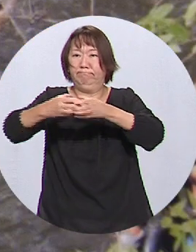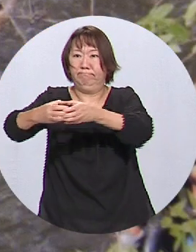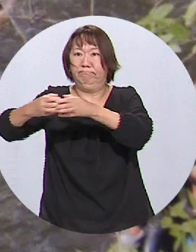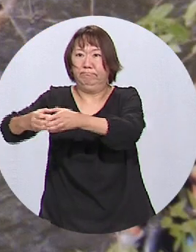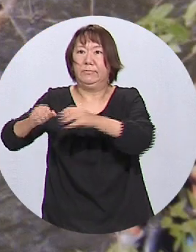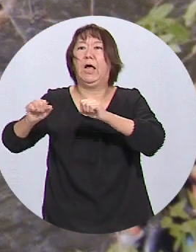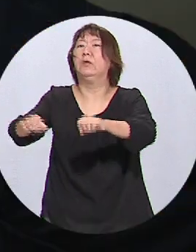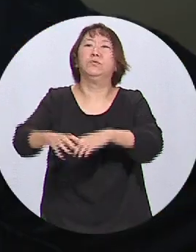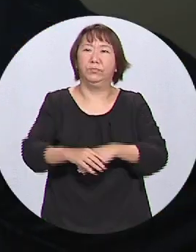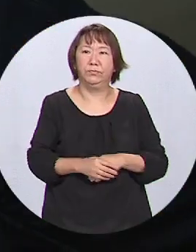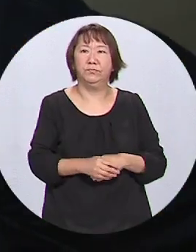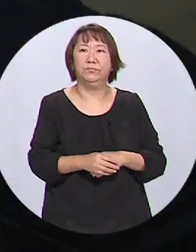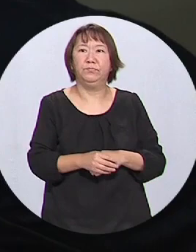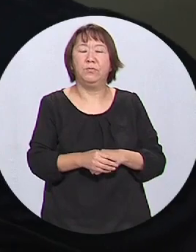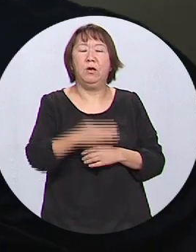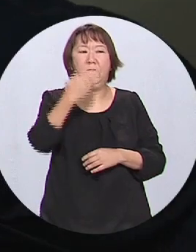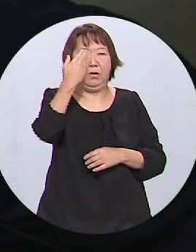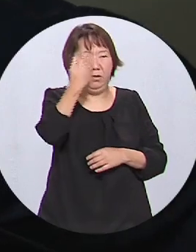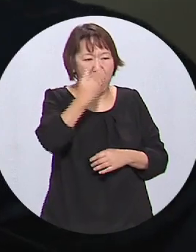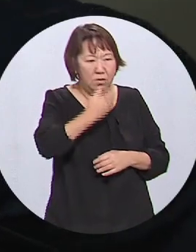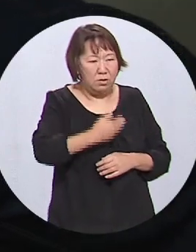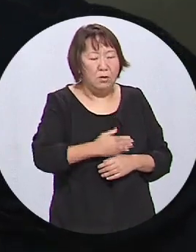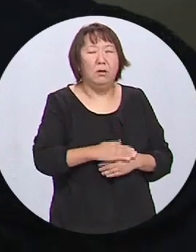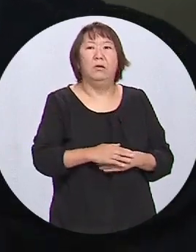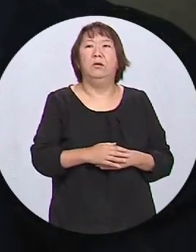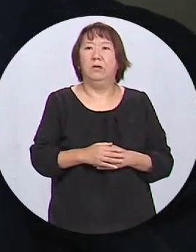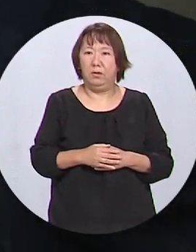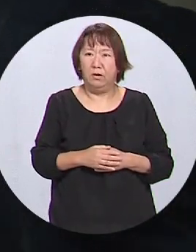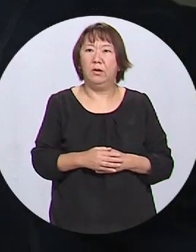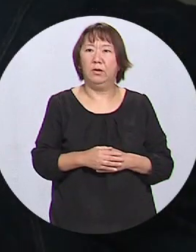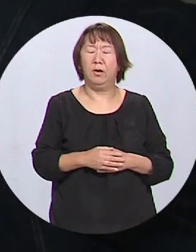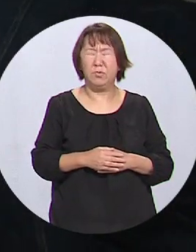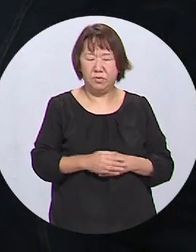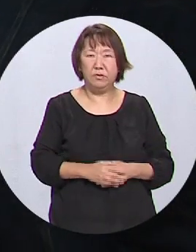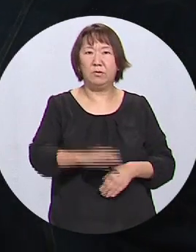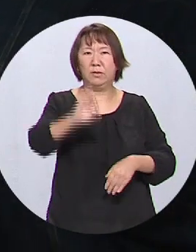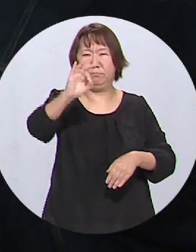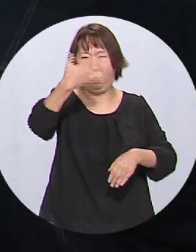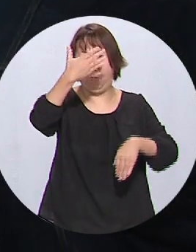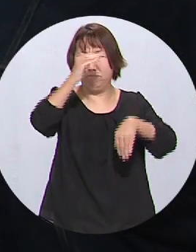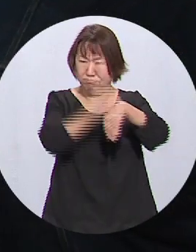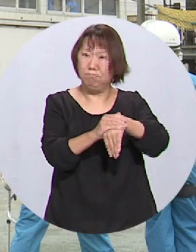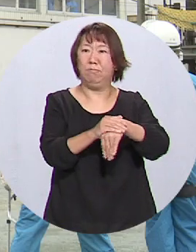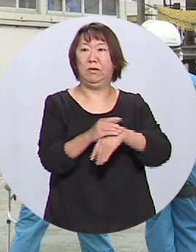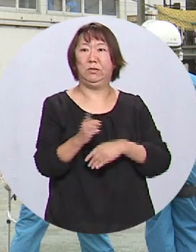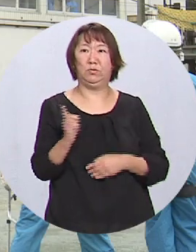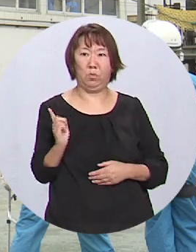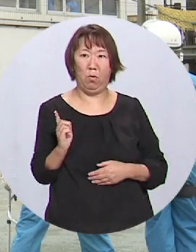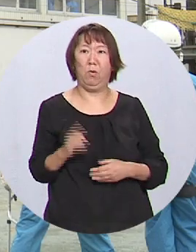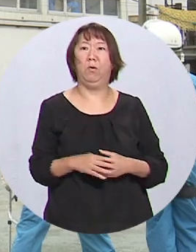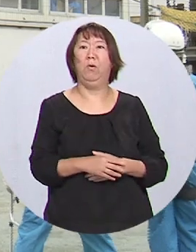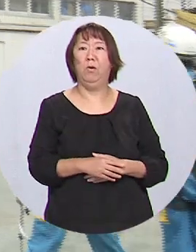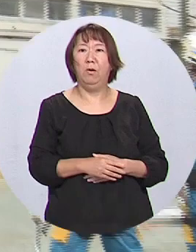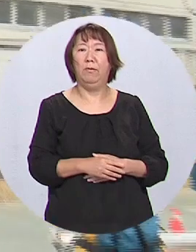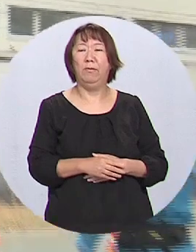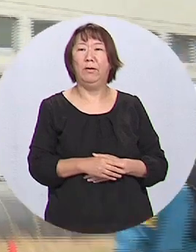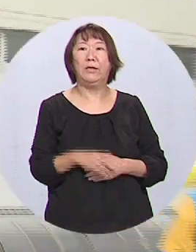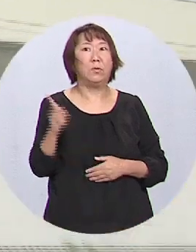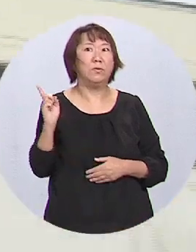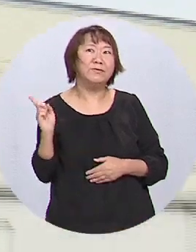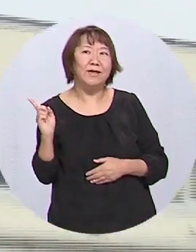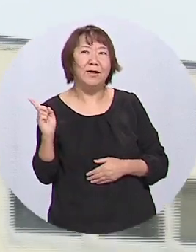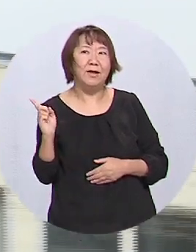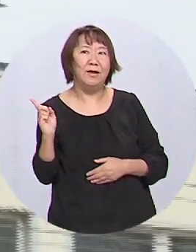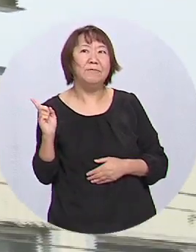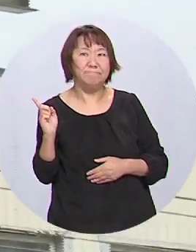そういうことがあったら派遣されていくってことなんですね。 はい、 まさにスペシャリストだな。 一方、こちら